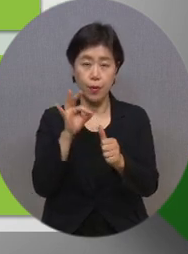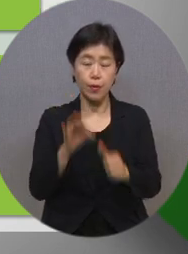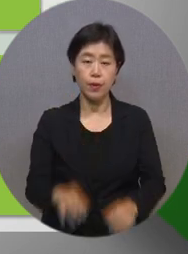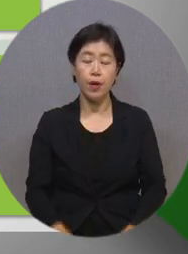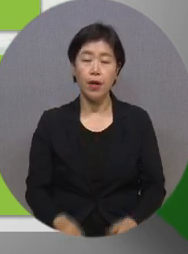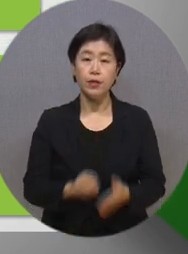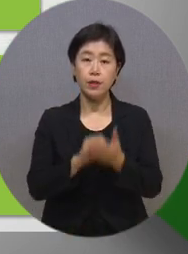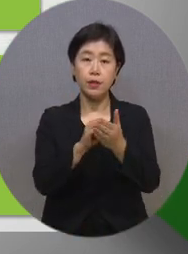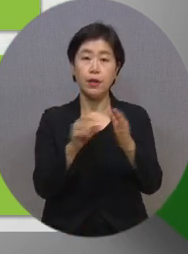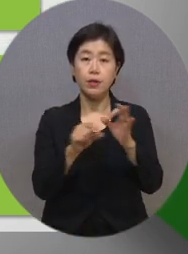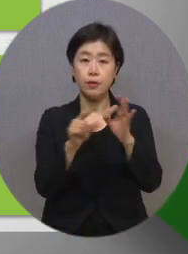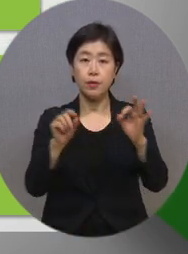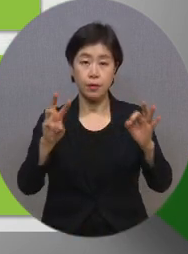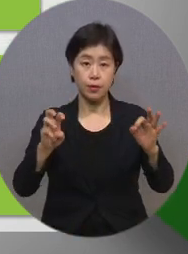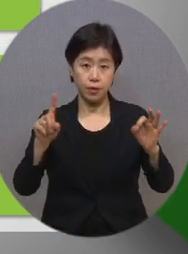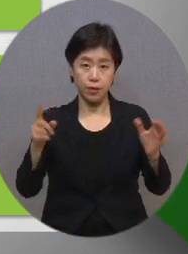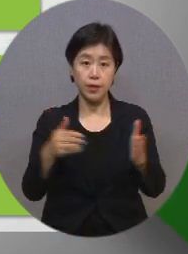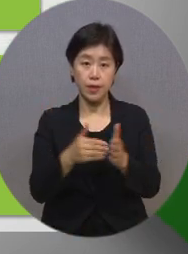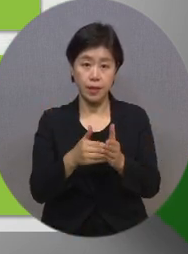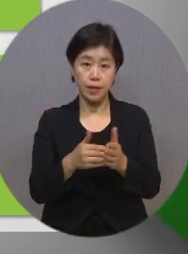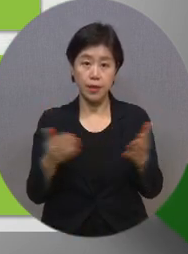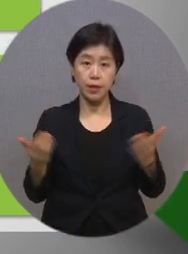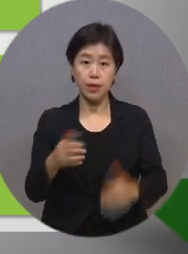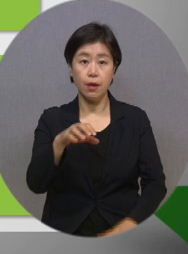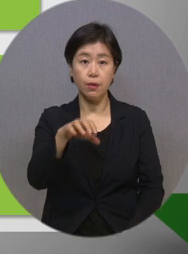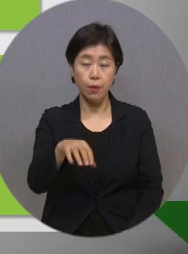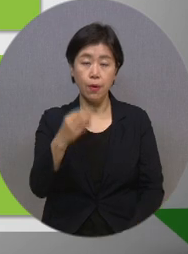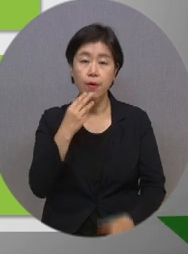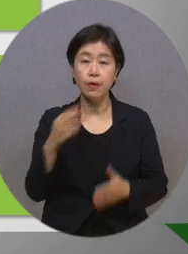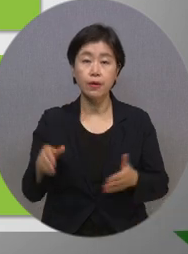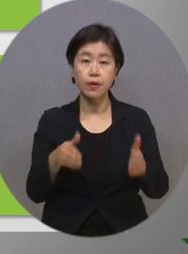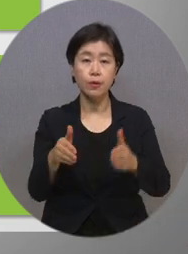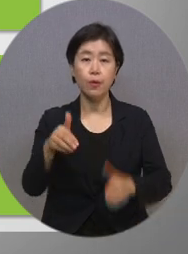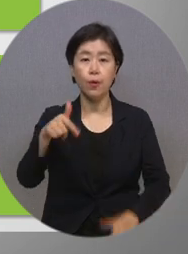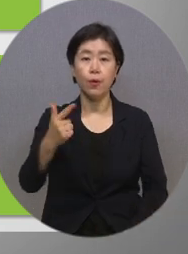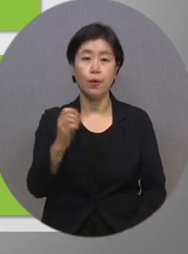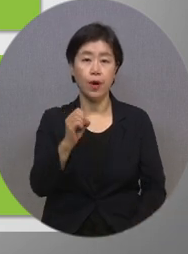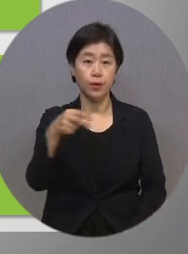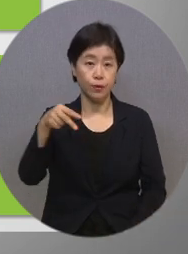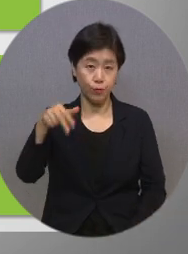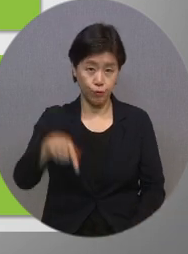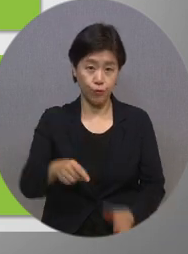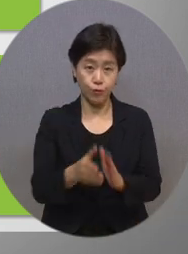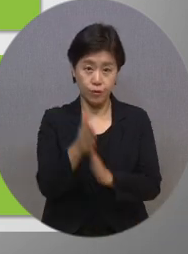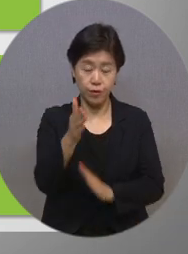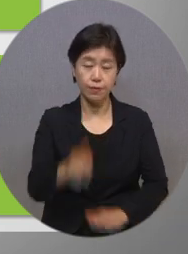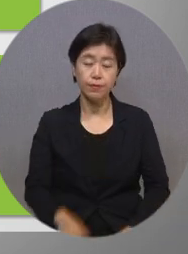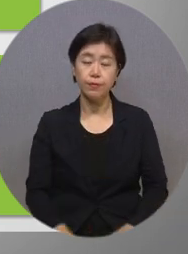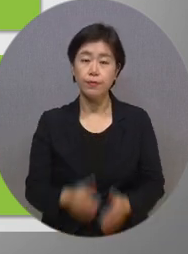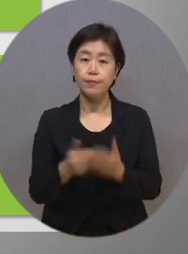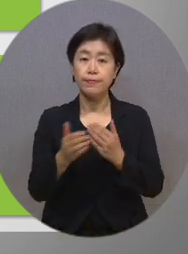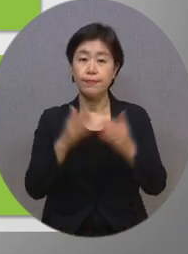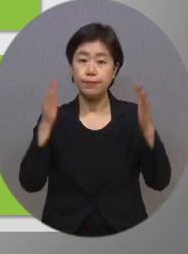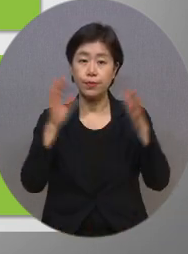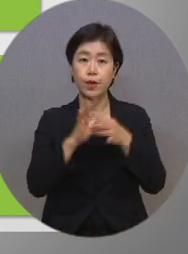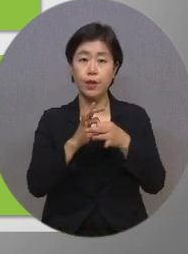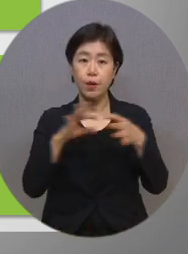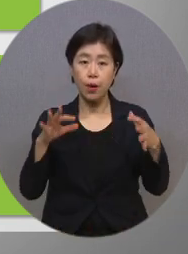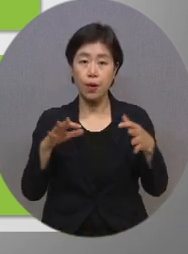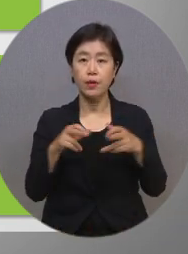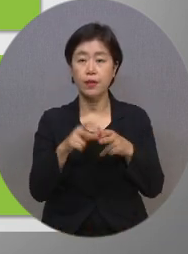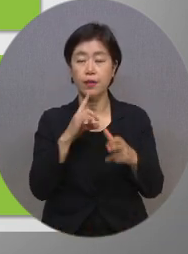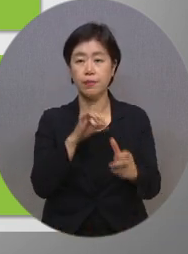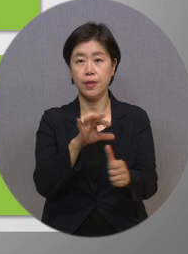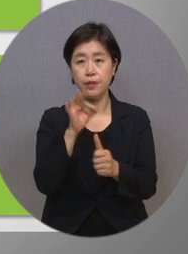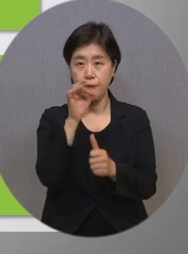10월 31일까지며 근무지는 경기도 광주시입니다. 경력과 학력은 무관하며 장애인만